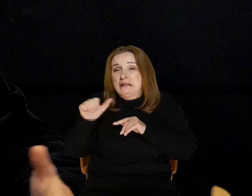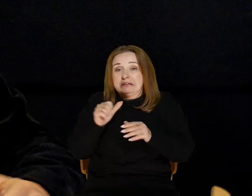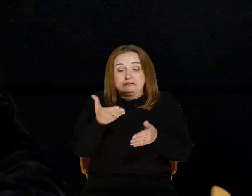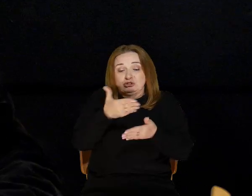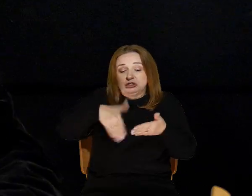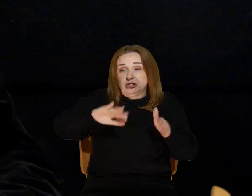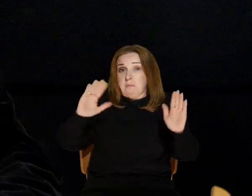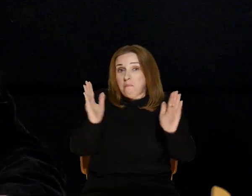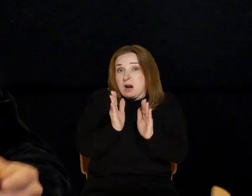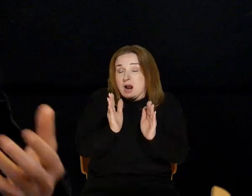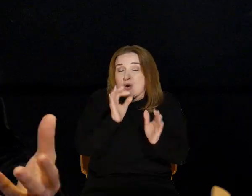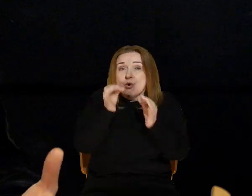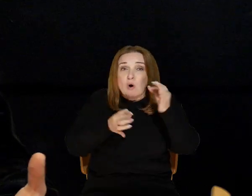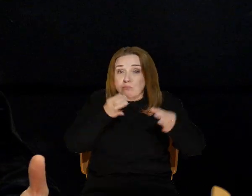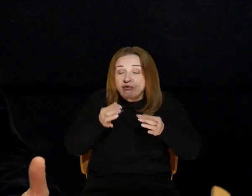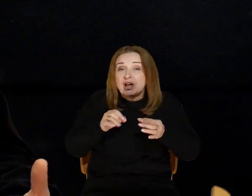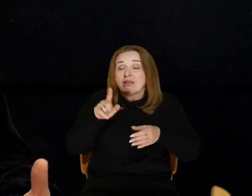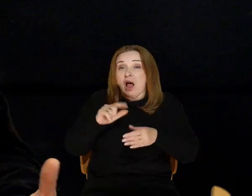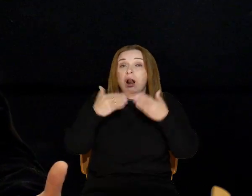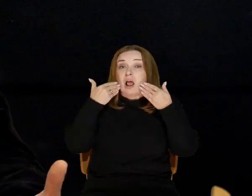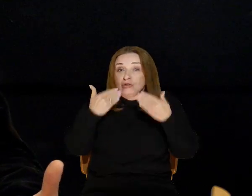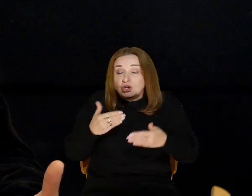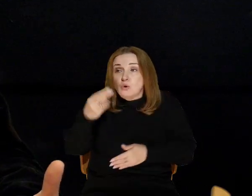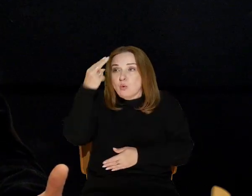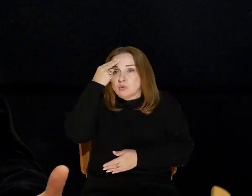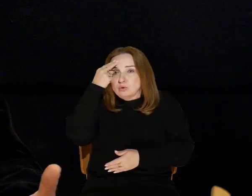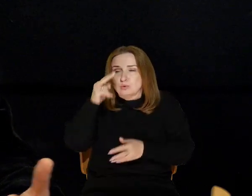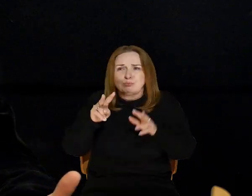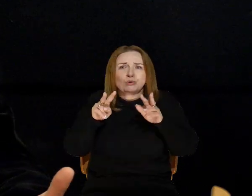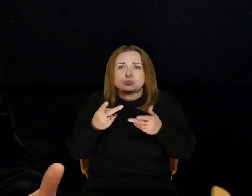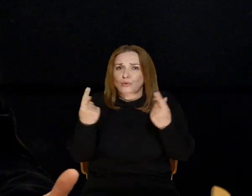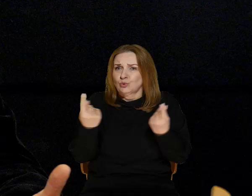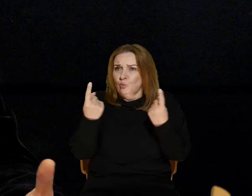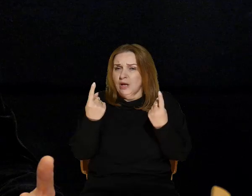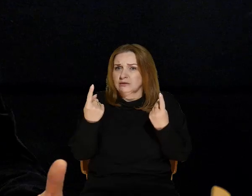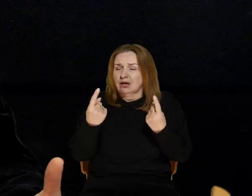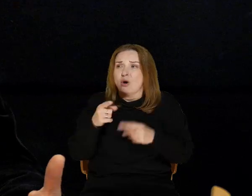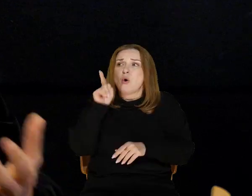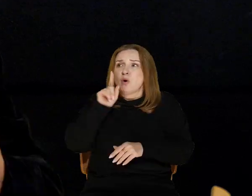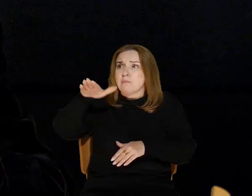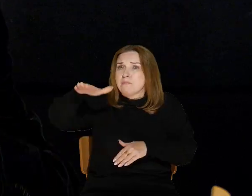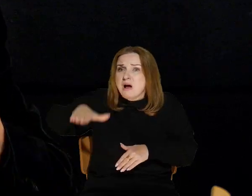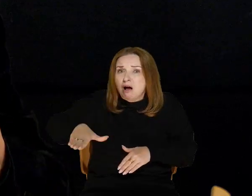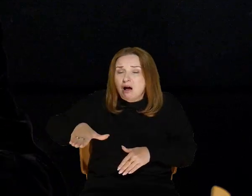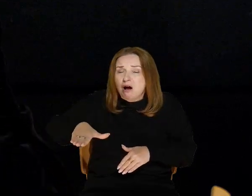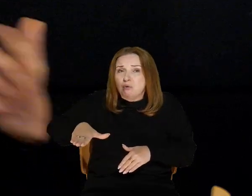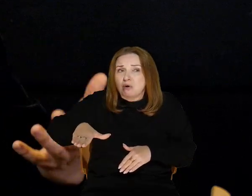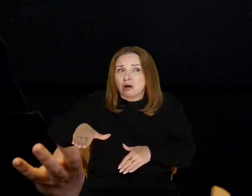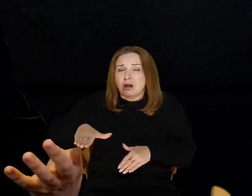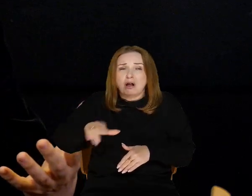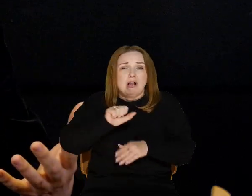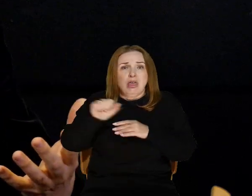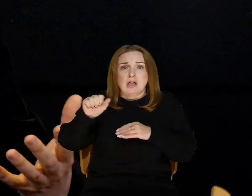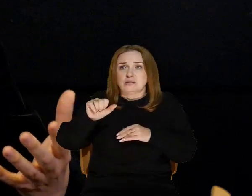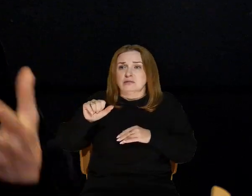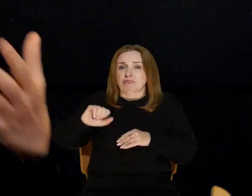też pozwala zrozumieć, dlaczego właśnie mamy taką sytuację, w której właśnie kilkuletni chłopiec staje się głową rodziny